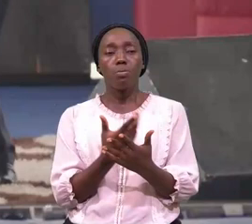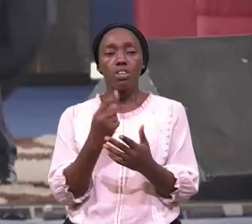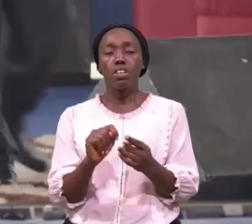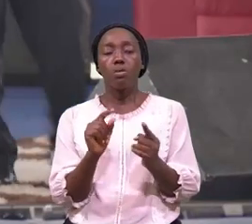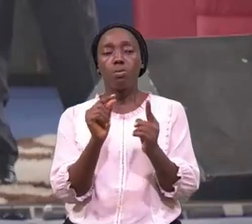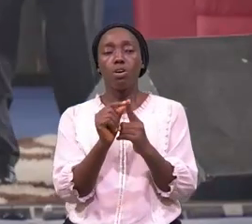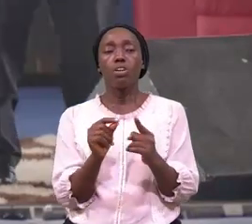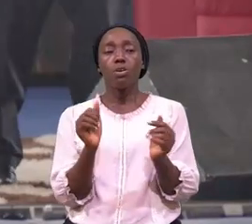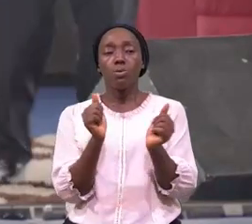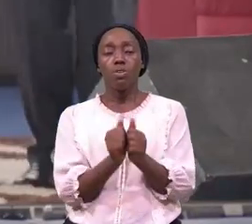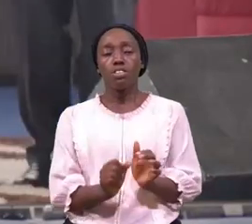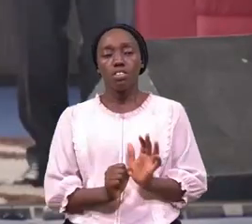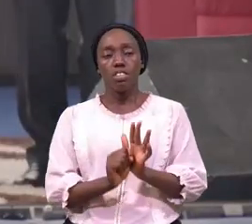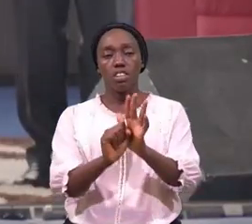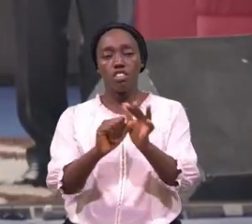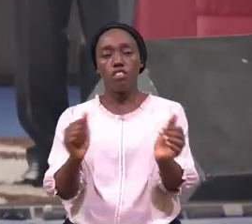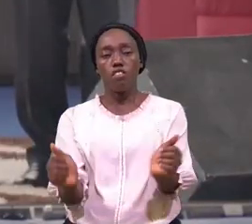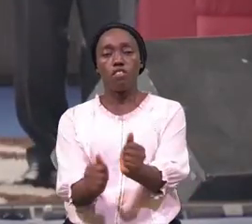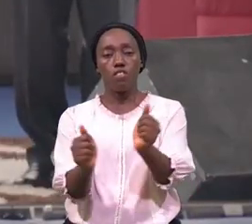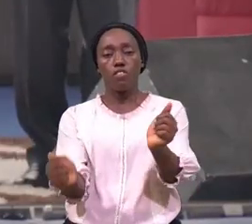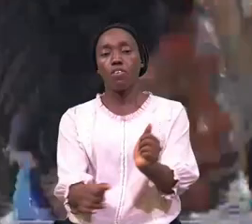Et confirme la parole.